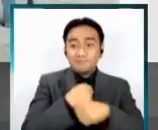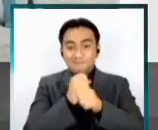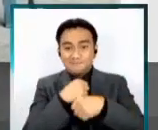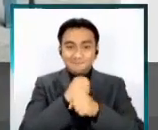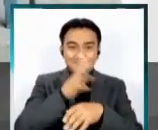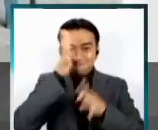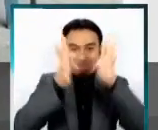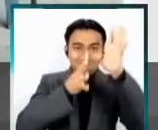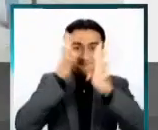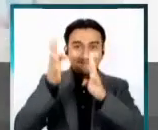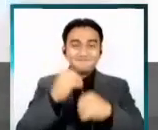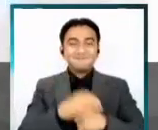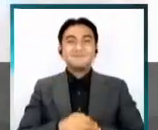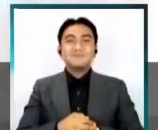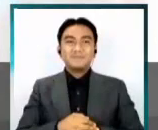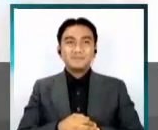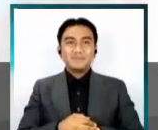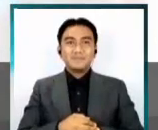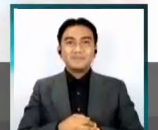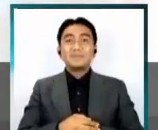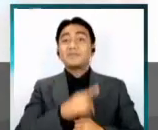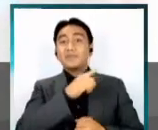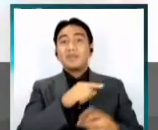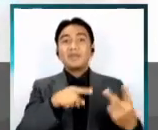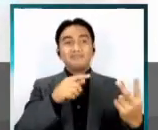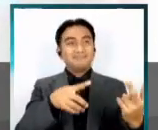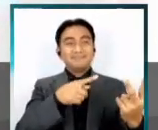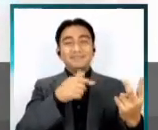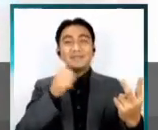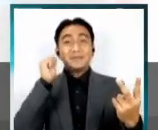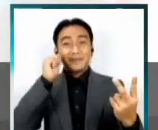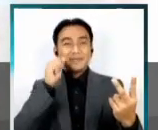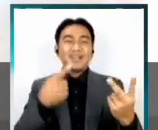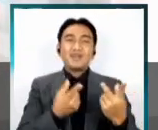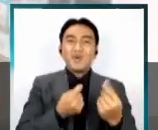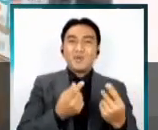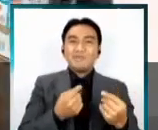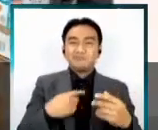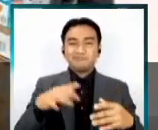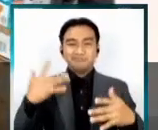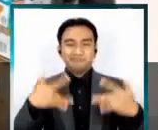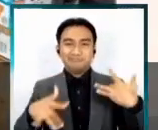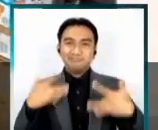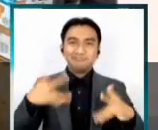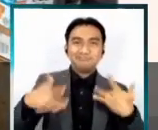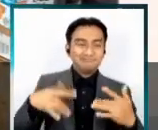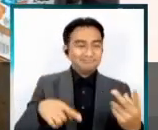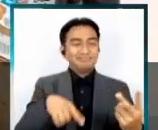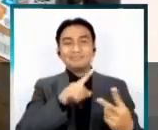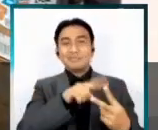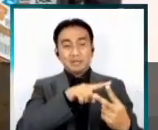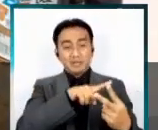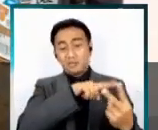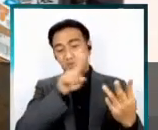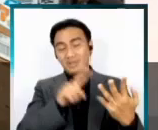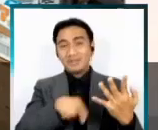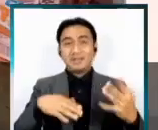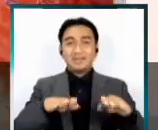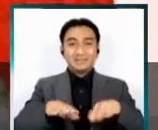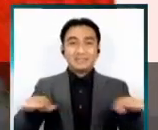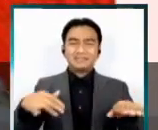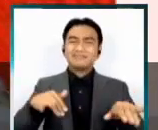ang taga-porma ng parol. Si Nanay May at kanilang mga anak naman ang taga-decorate. Ang nagsimula sa Libangan,